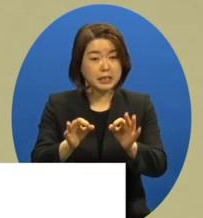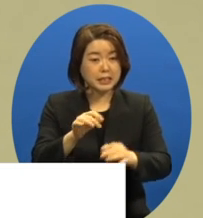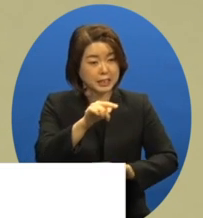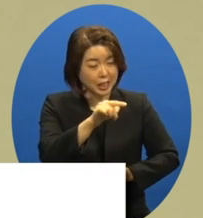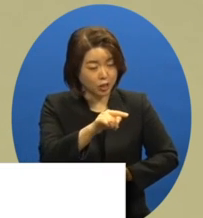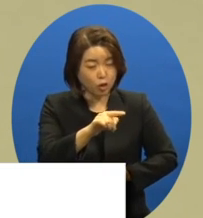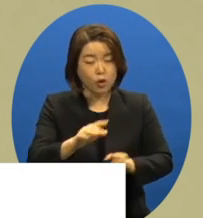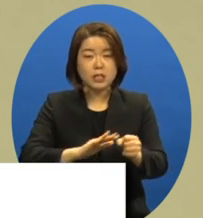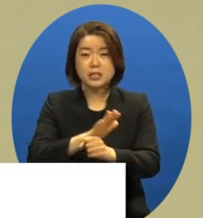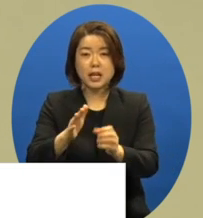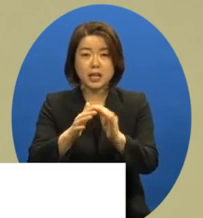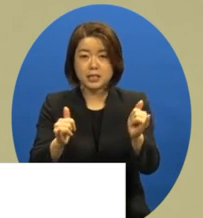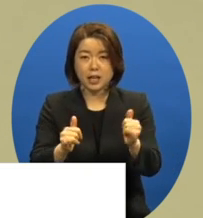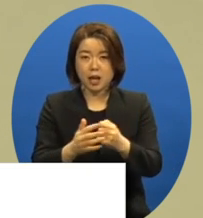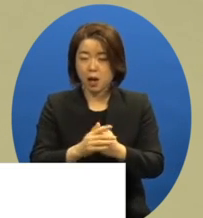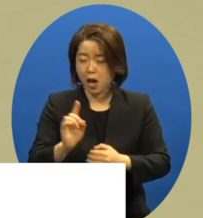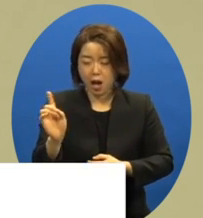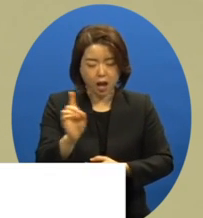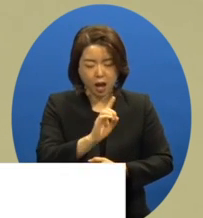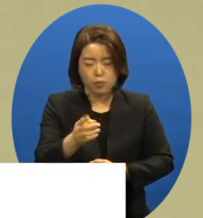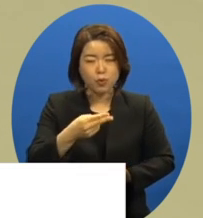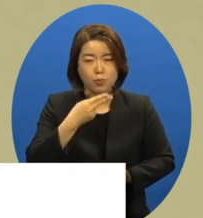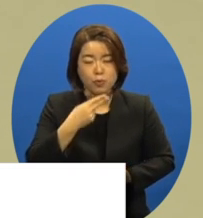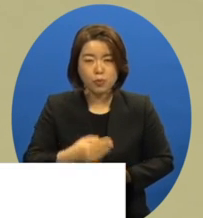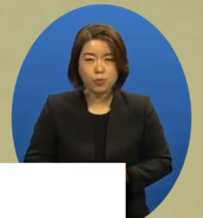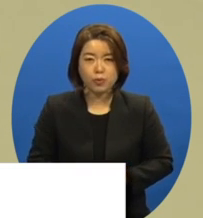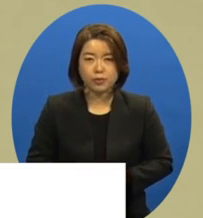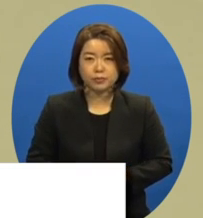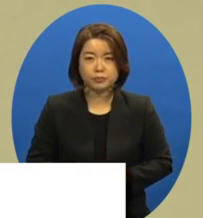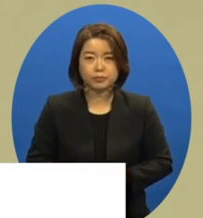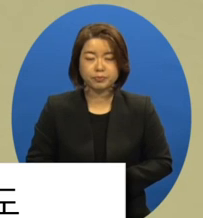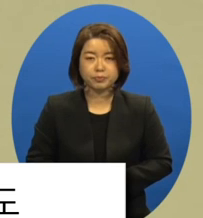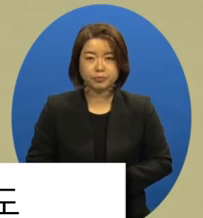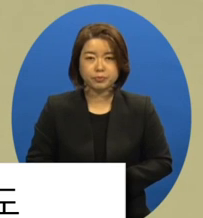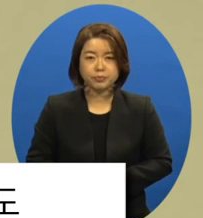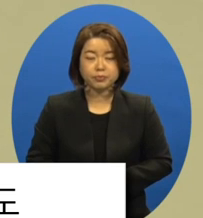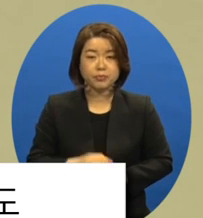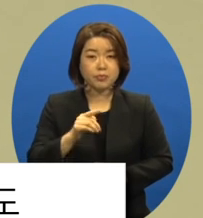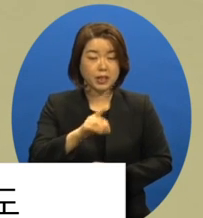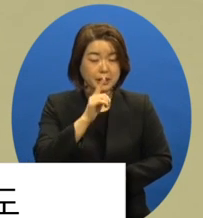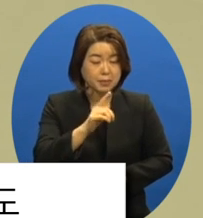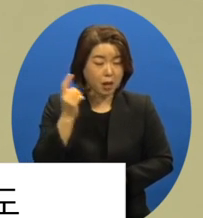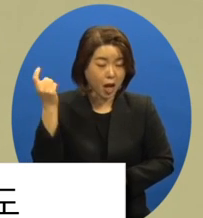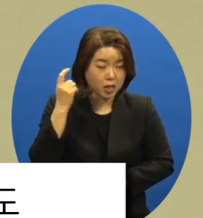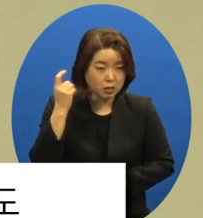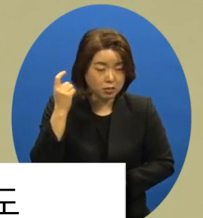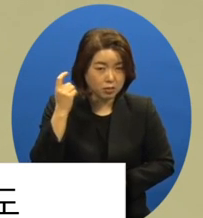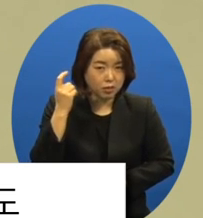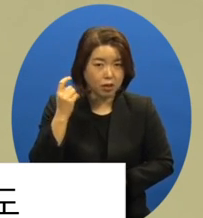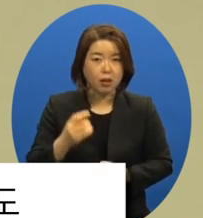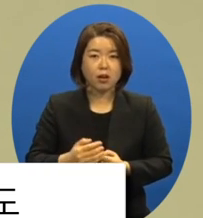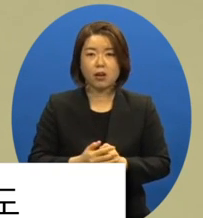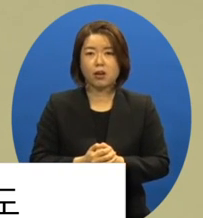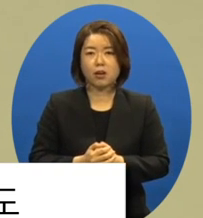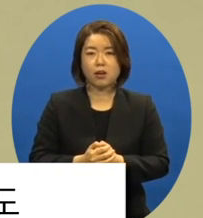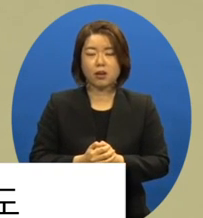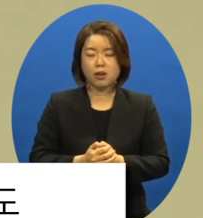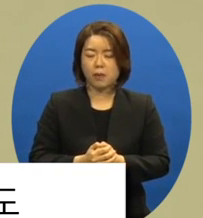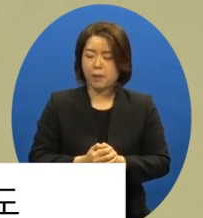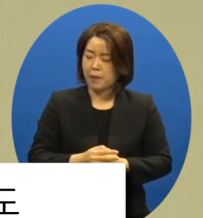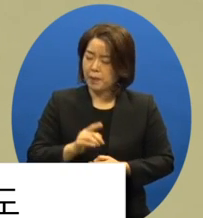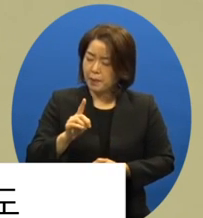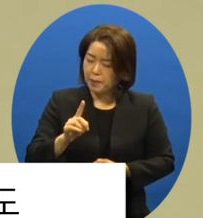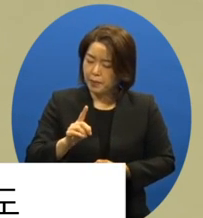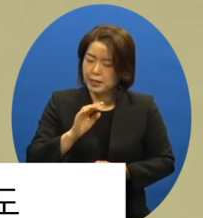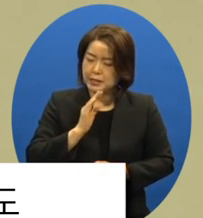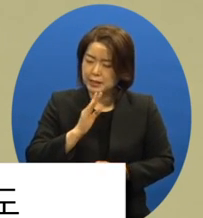너를 사랑하는 사람은 아무도 없어. 그 말을 듣는데 전혀 사실이